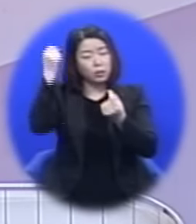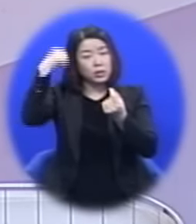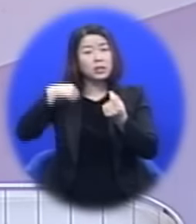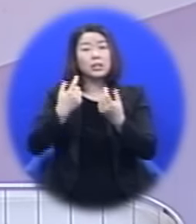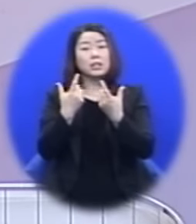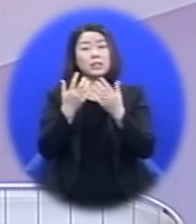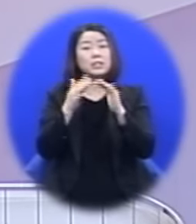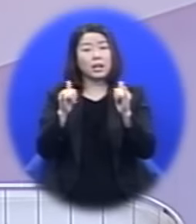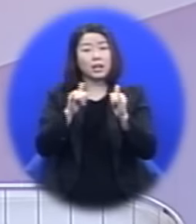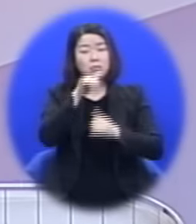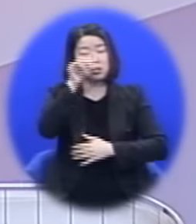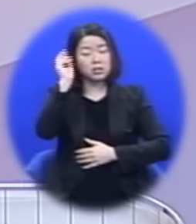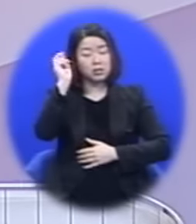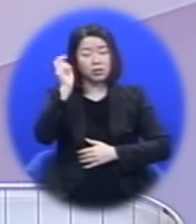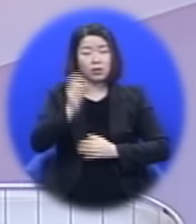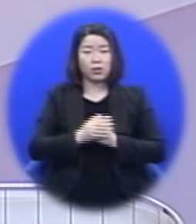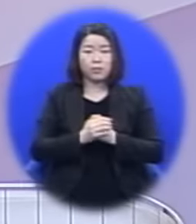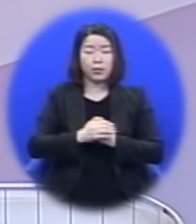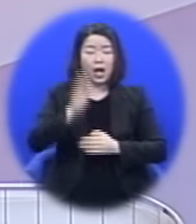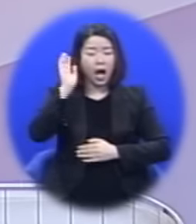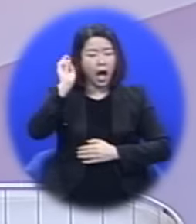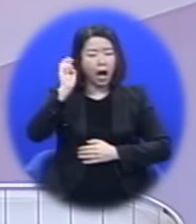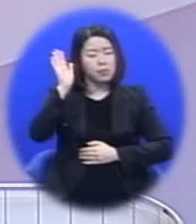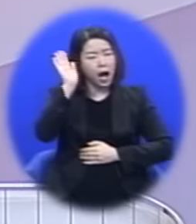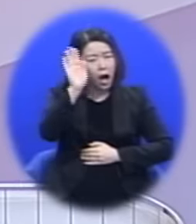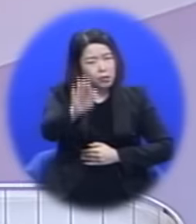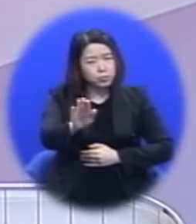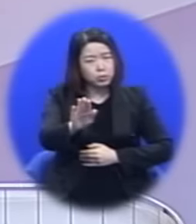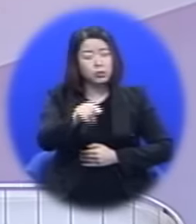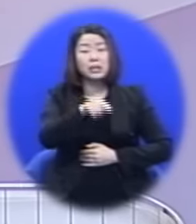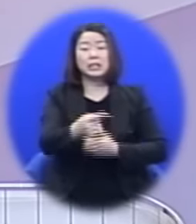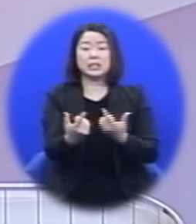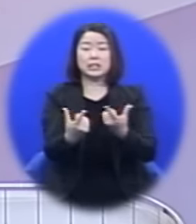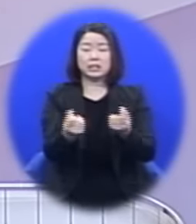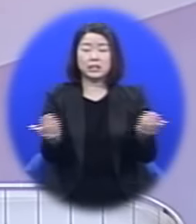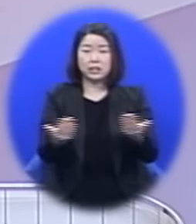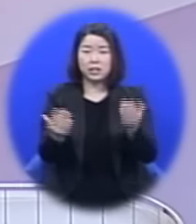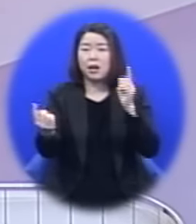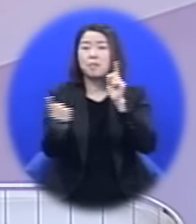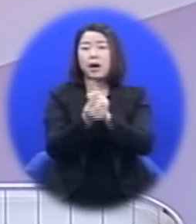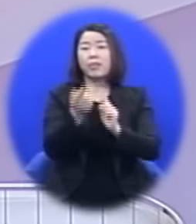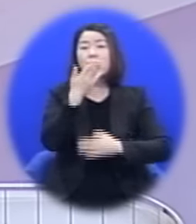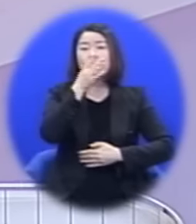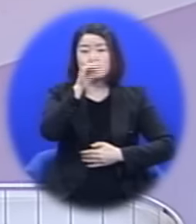거예요. 아마 앞으로 그런 일을 만나실 수도 있으실 겁니다.